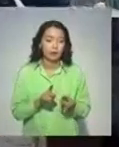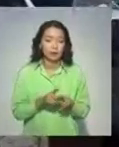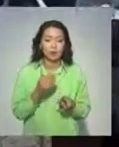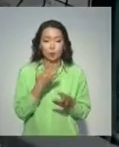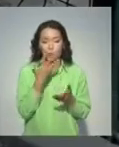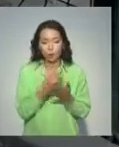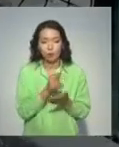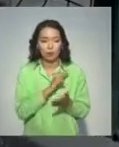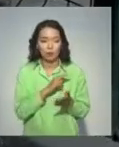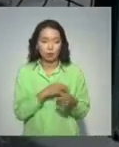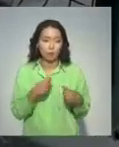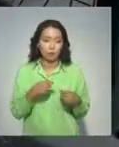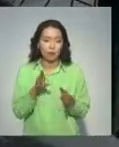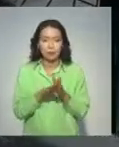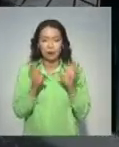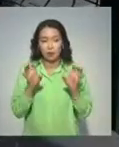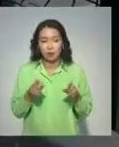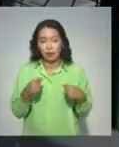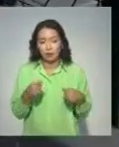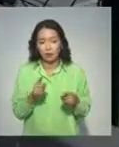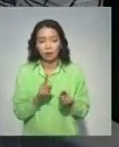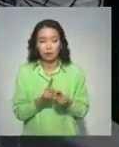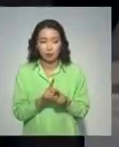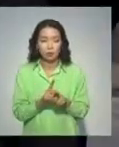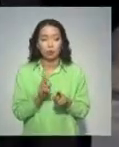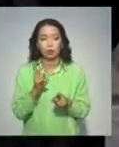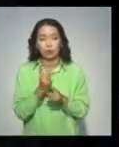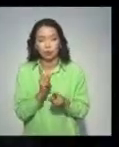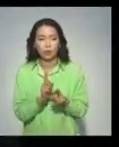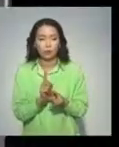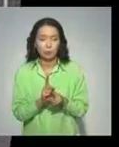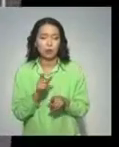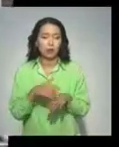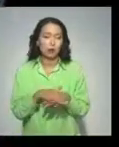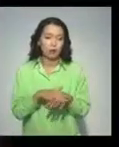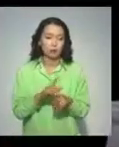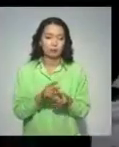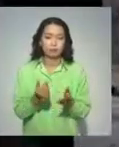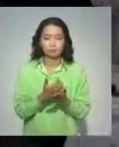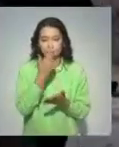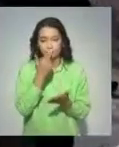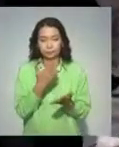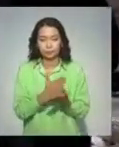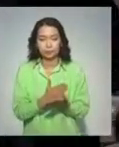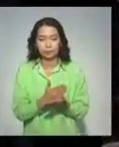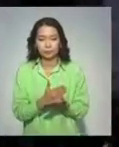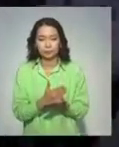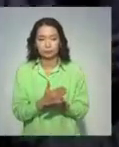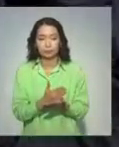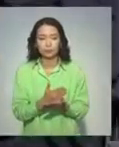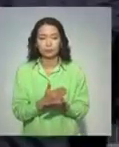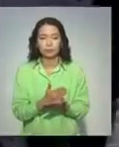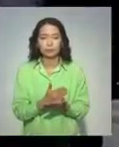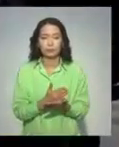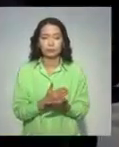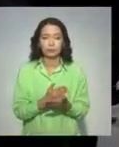екен. Саудагерлер заңсыз орынға таласады. Шеттен біреу келсе, қай-қай дейтін көрінеді. Қырғызбай түзелді, орыс кемпірлер,